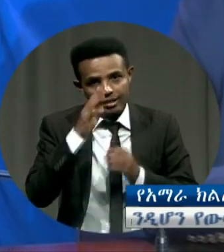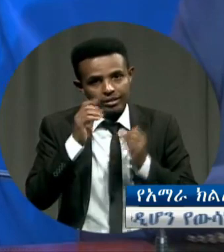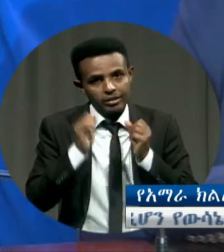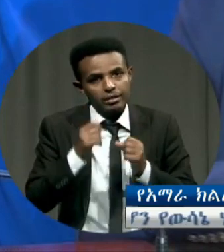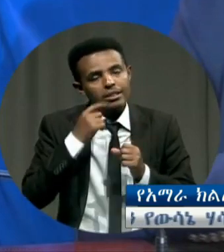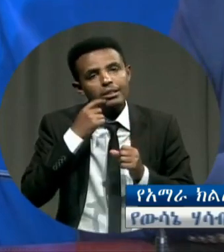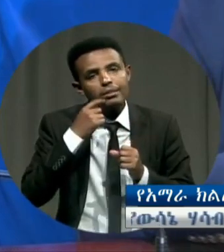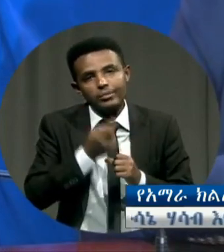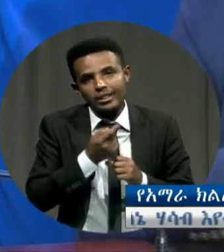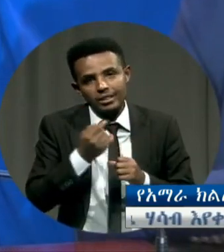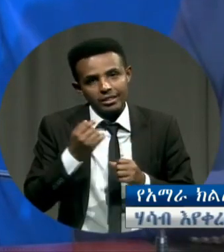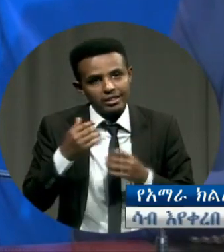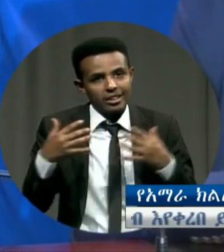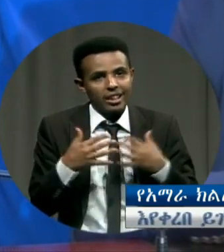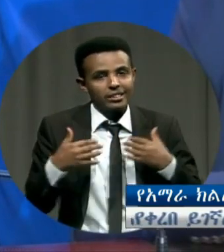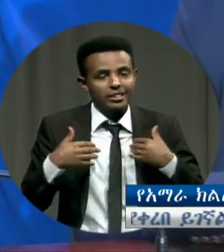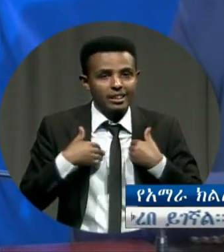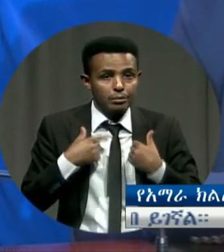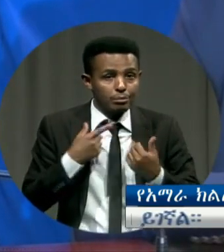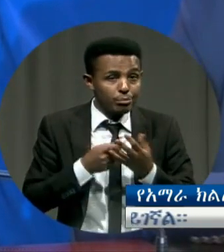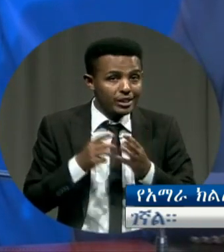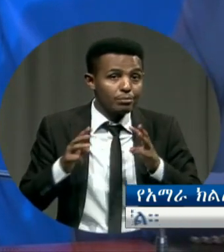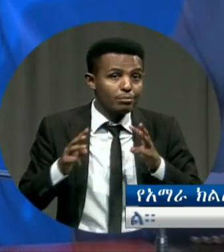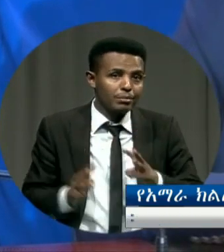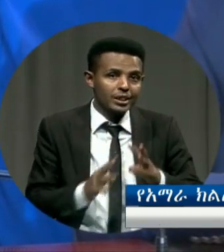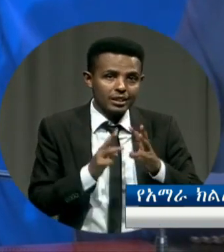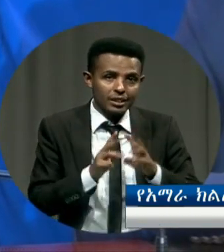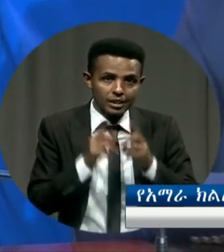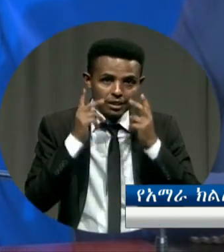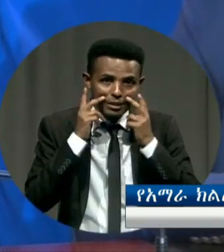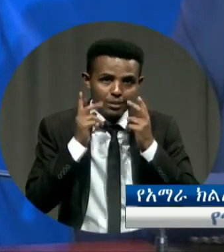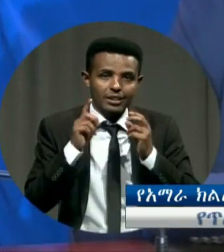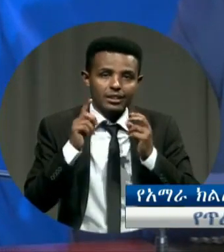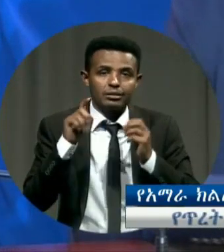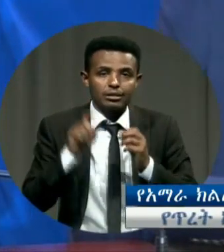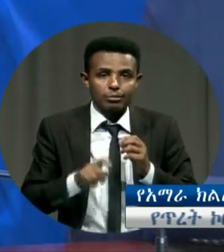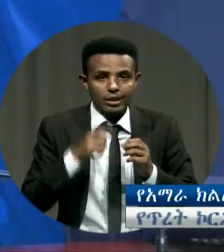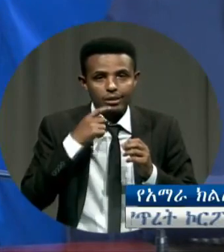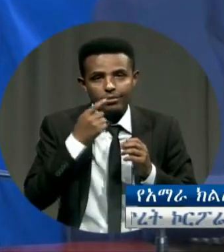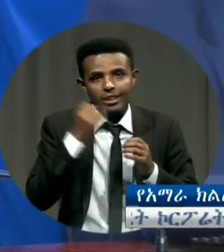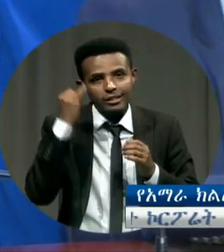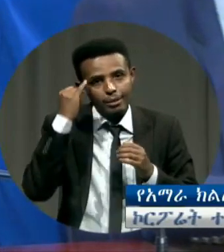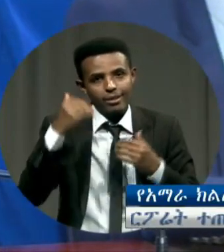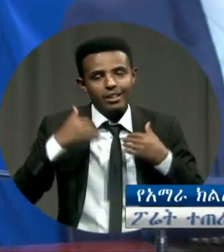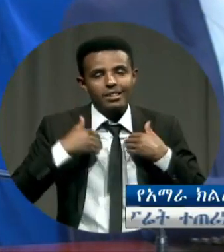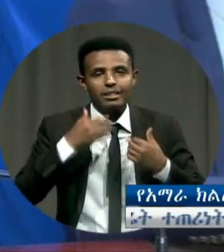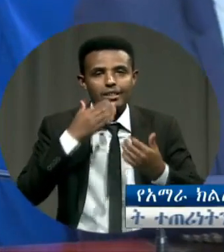ስላለኝ በዚህ መንገድ ለነመለከተው ይገባል ሚለውን ሐሳብ ለማንሳት ነው። አመሰግናለሁ።